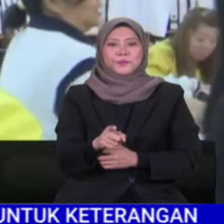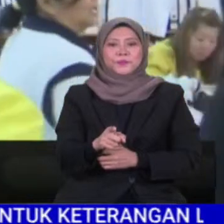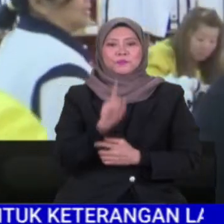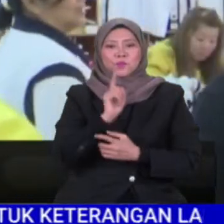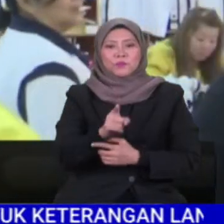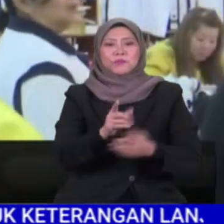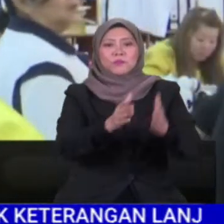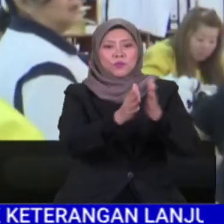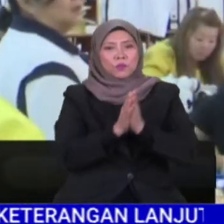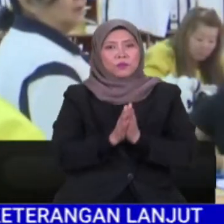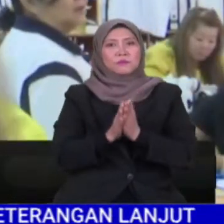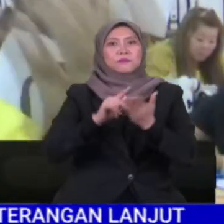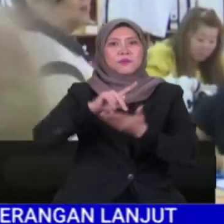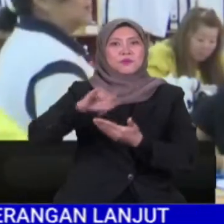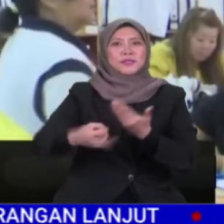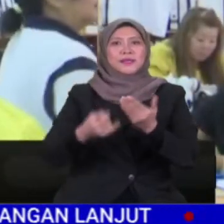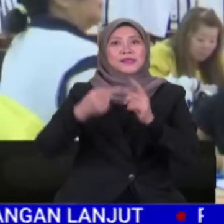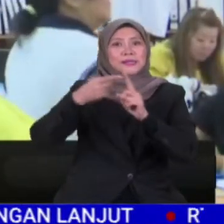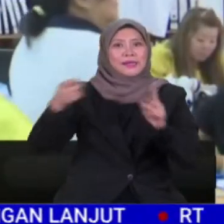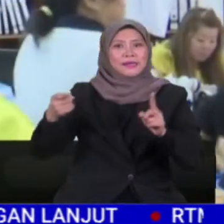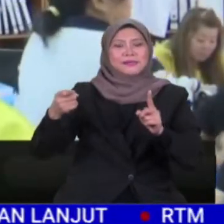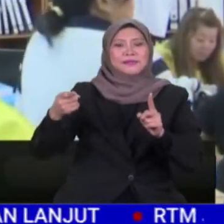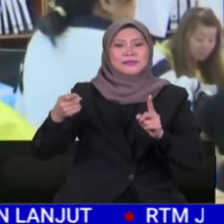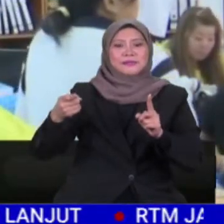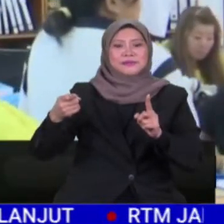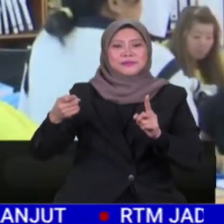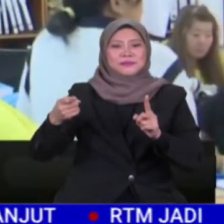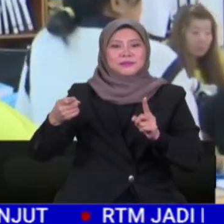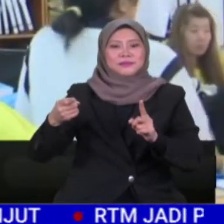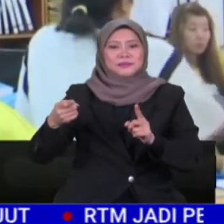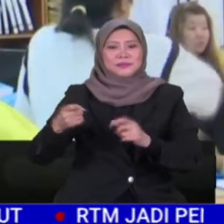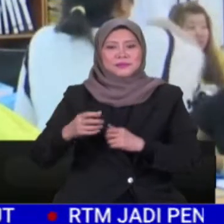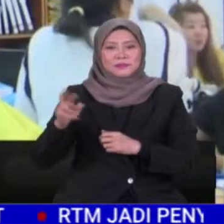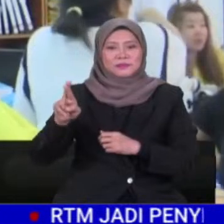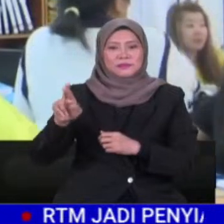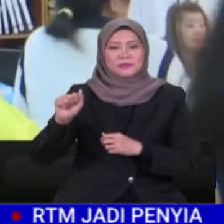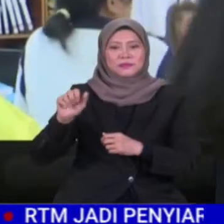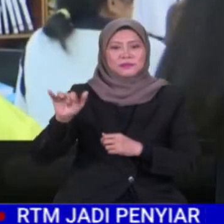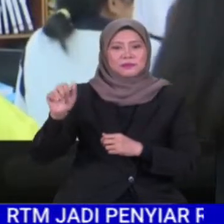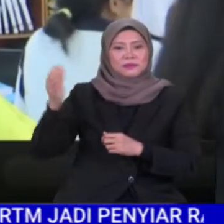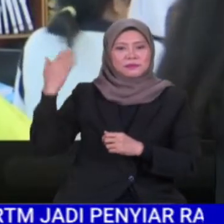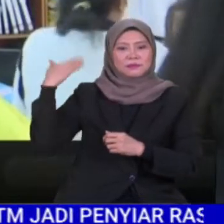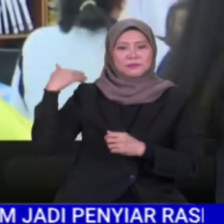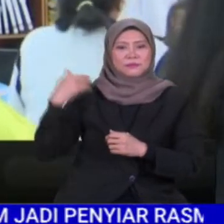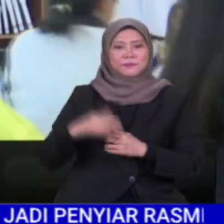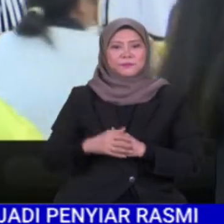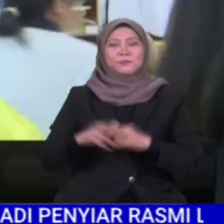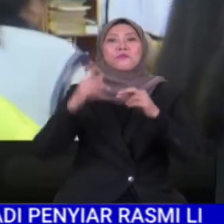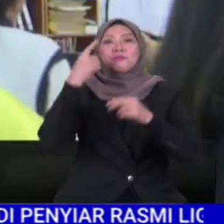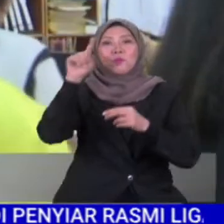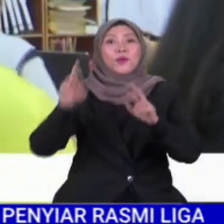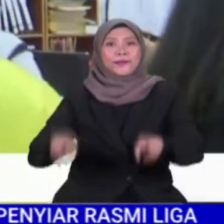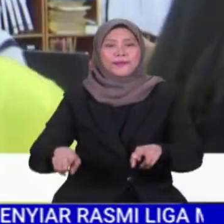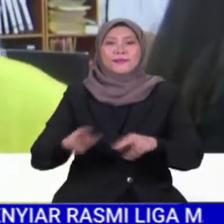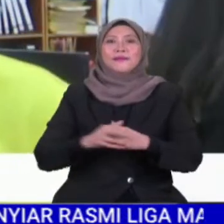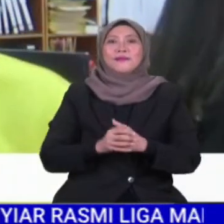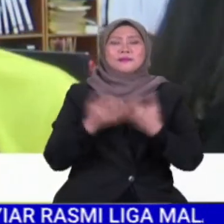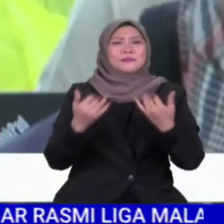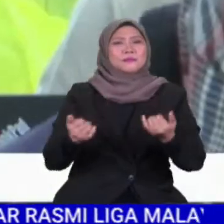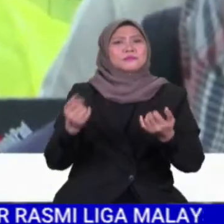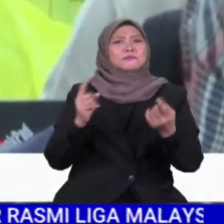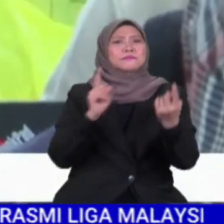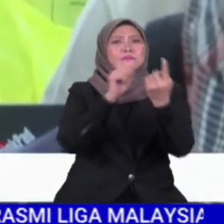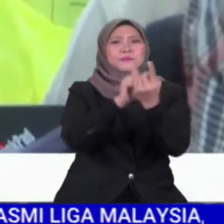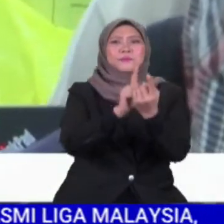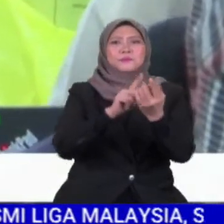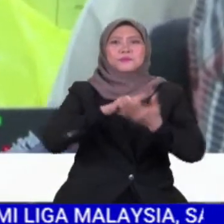it is the request, the project from the rakyat of what they need. So it is important, yeah. Beliau ditemui pemberita ketika